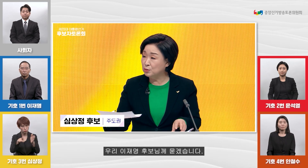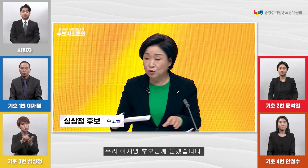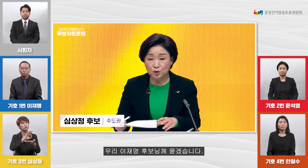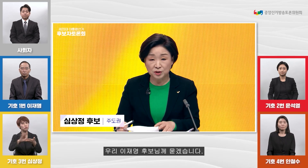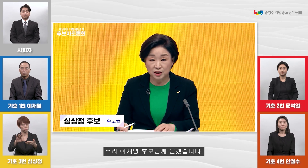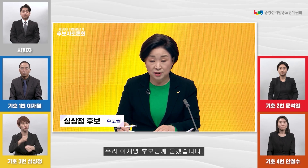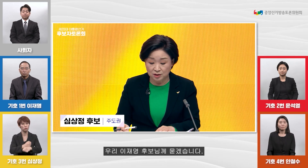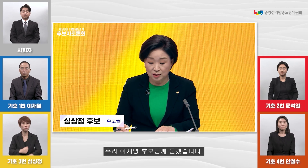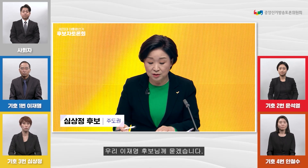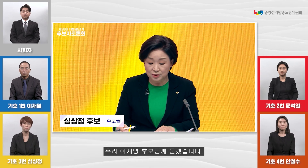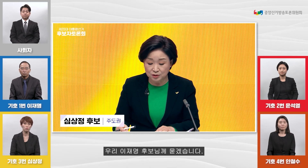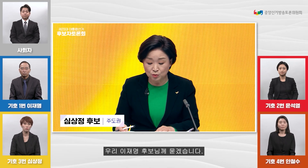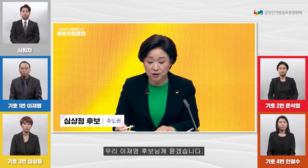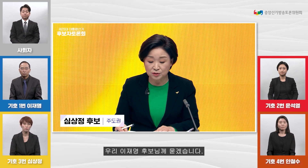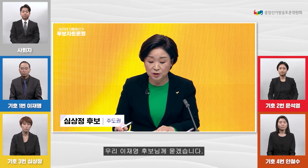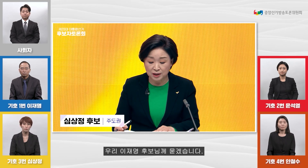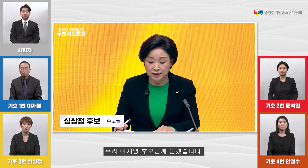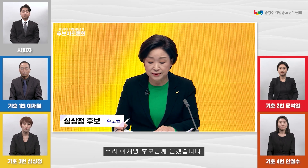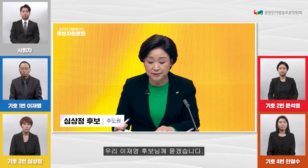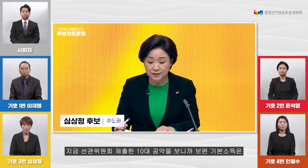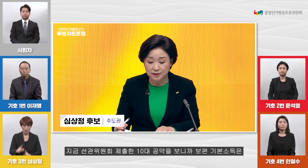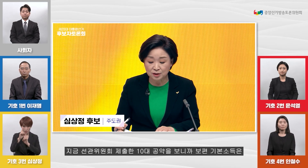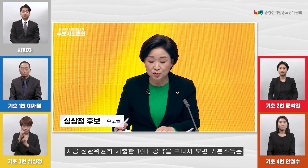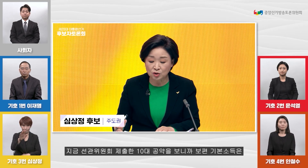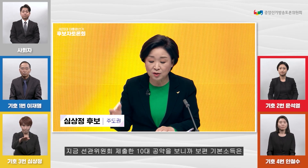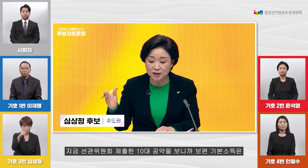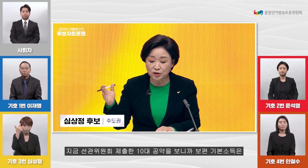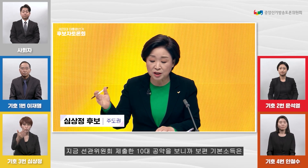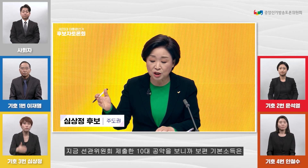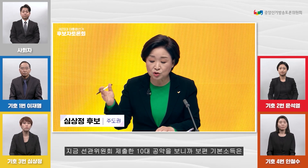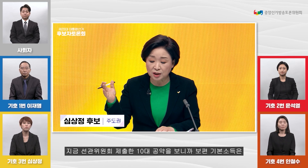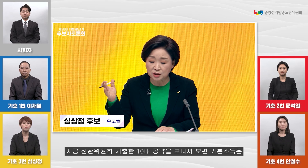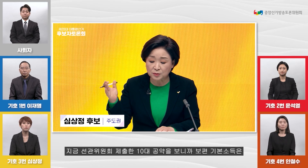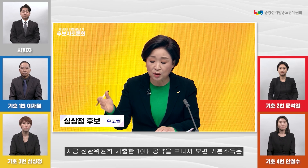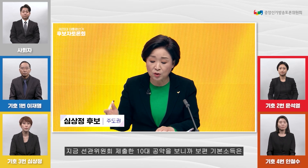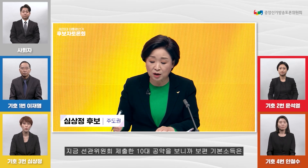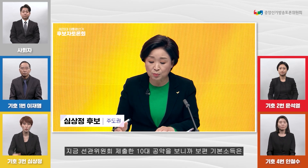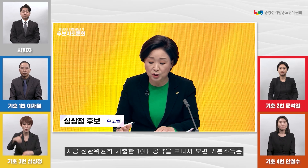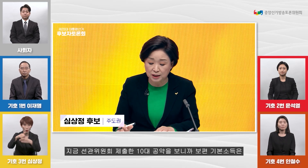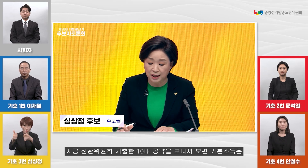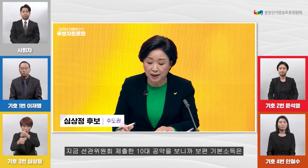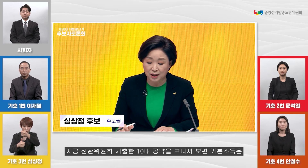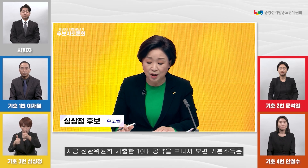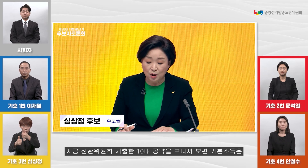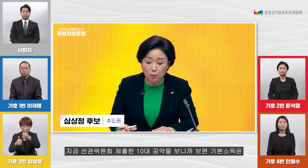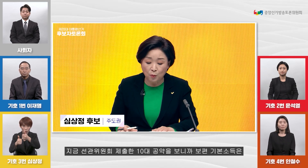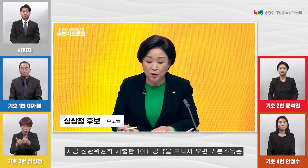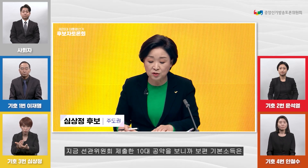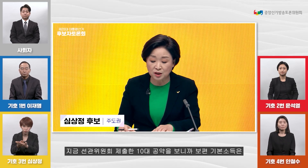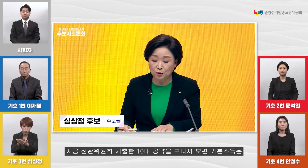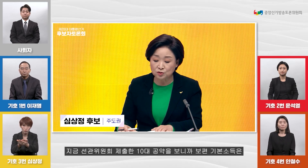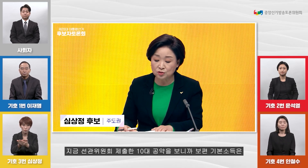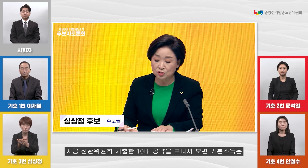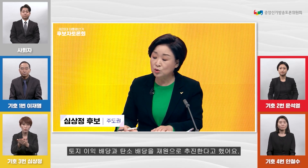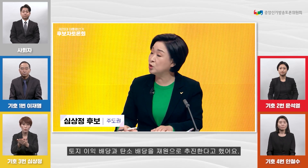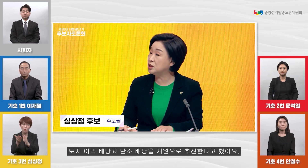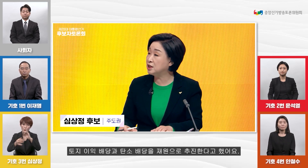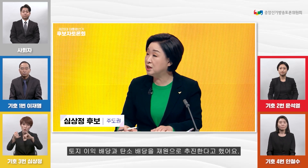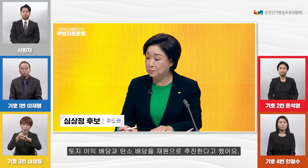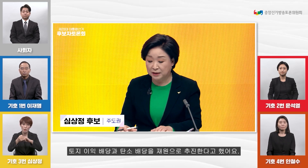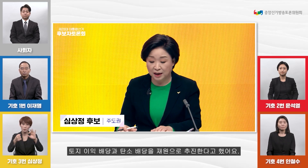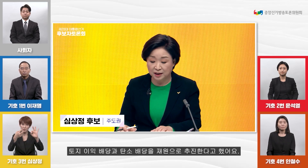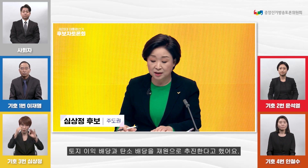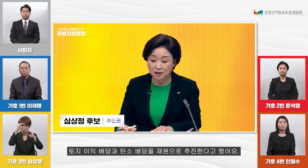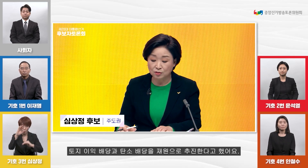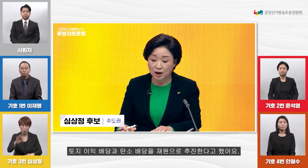우리 이재명 후보님께 묻겠습니다. 지금 선관위원회 제출한 10대 공약을 보니까 보편 기본소득은 토지